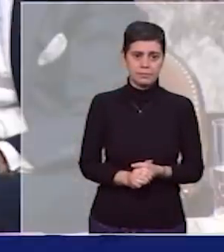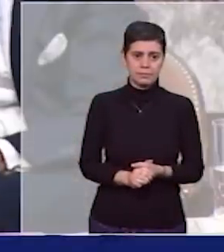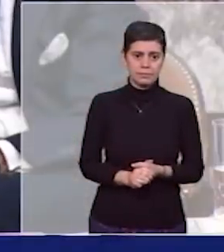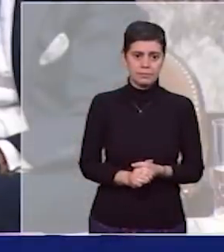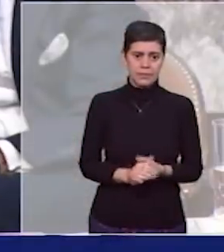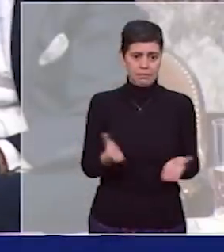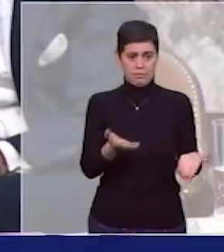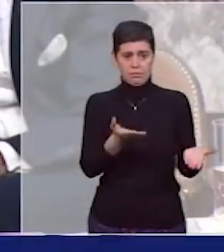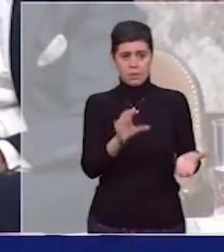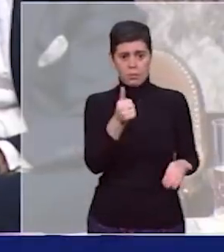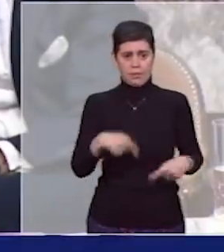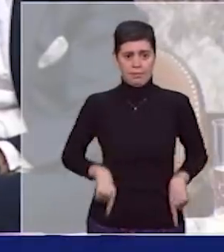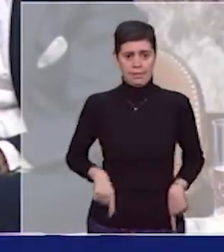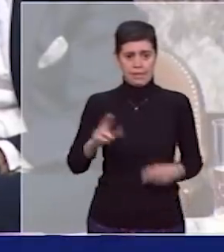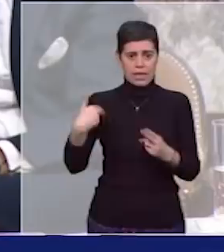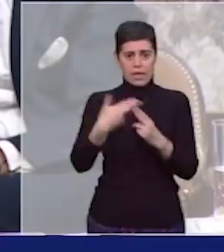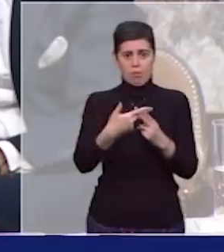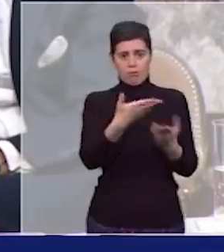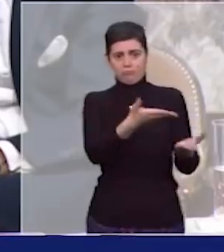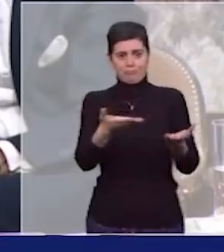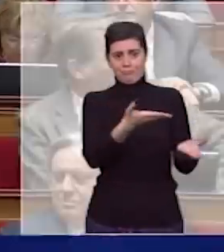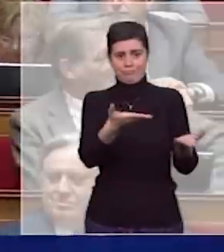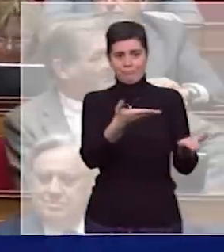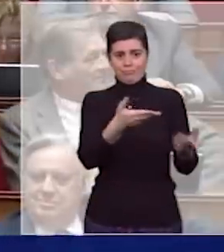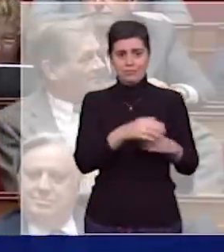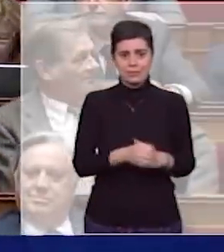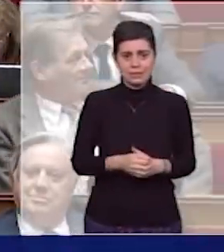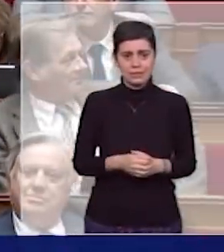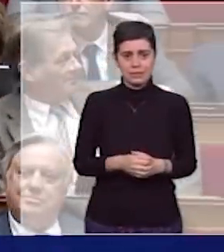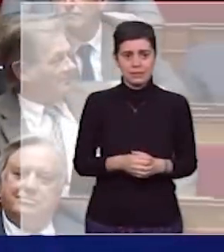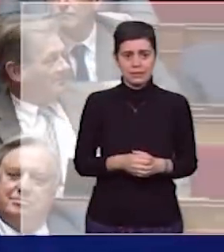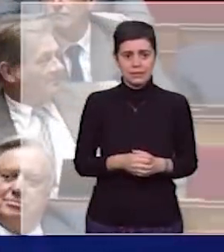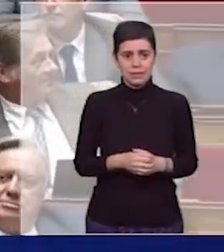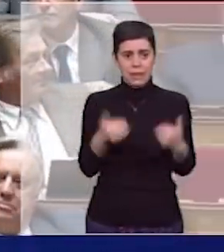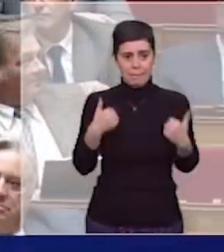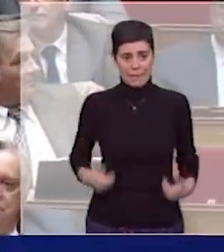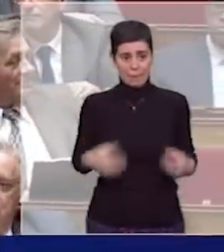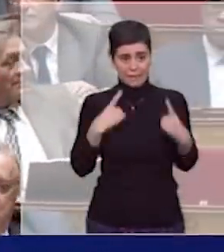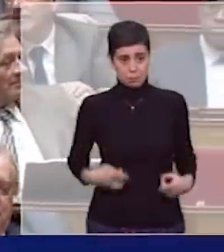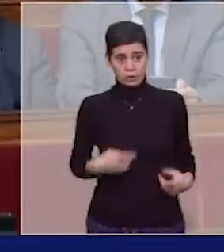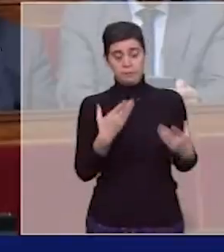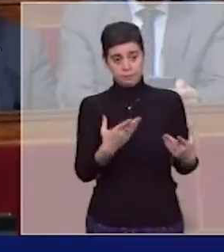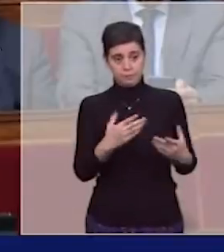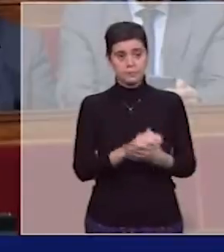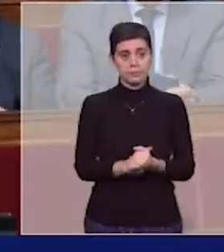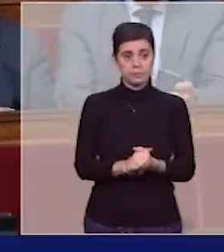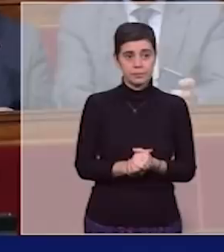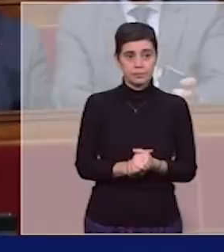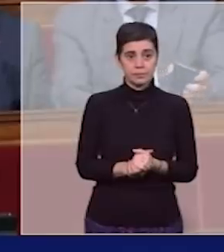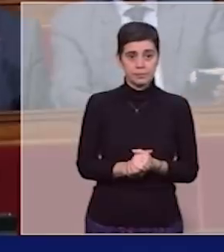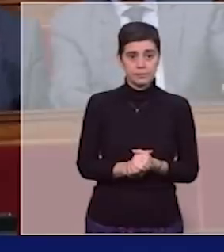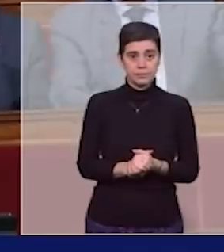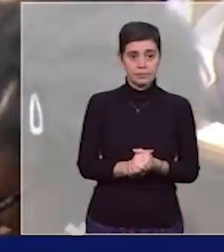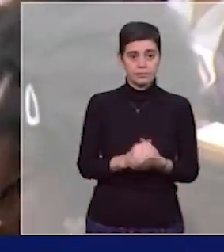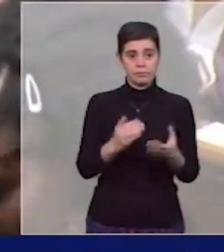Laissez le Premier ministre répondre à Madame Le Pen. Madame la députée. S'il vous plaît. Madame la députée.